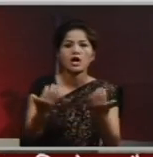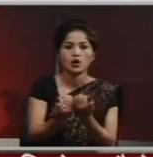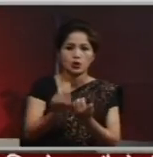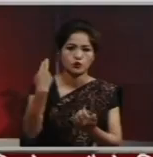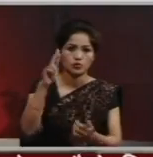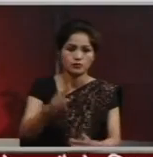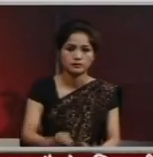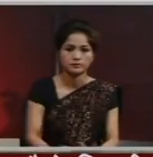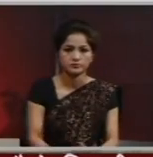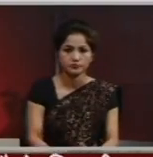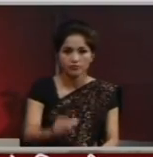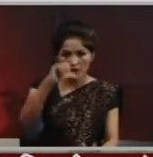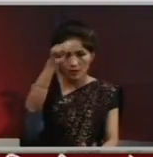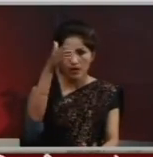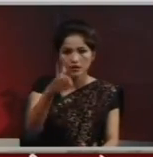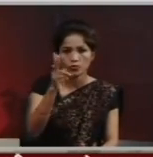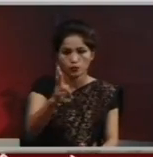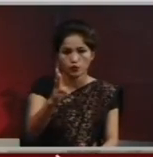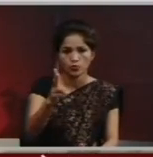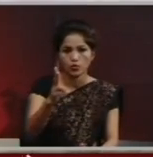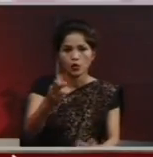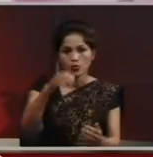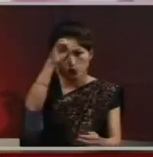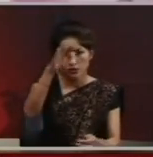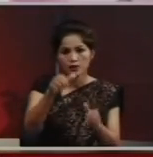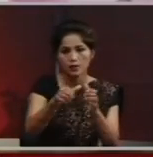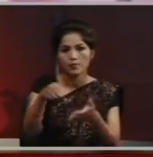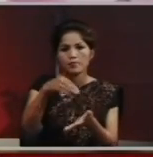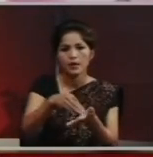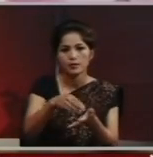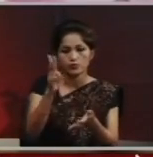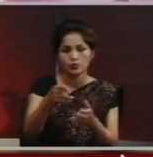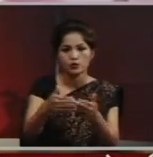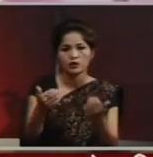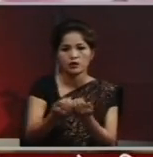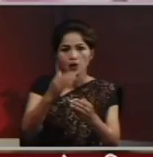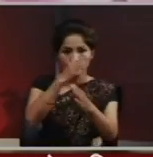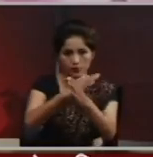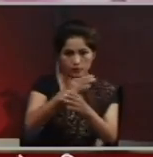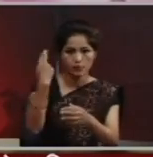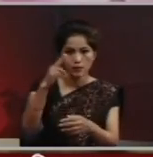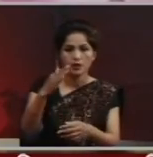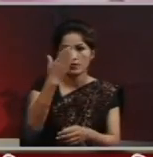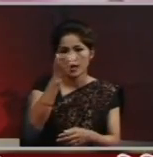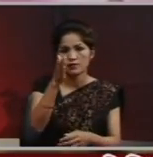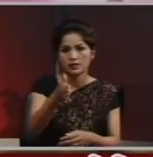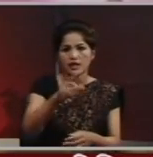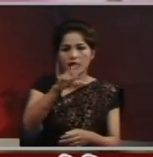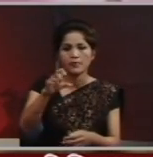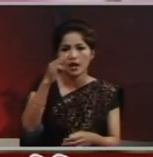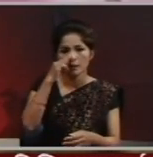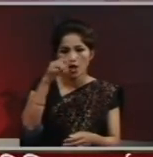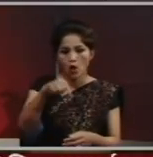थियो। भारतले त्यो नोटिफिकेसन मार्फत खुल्ला गरेको नोटमै प्रतिबन्ध लगाएका कारण